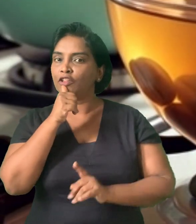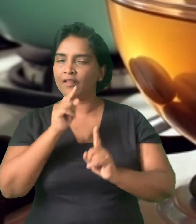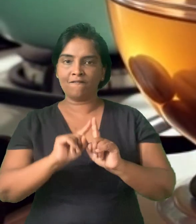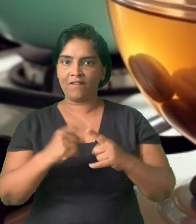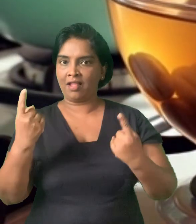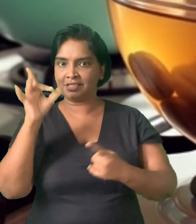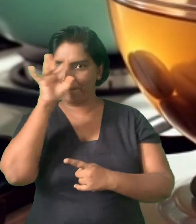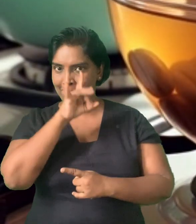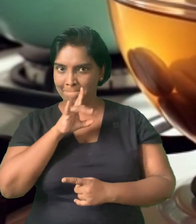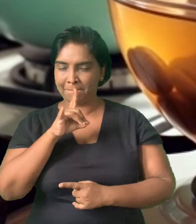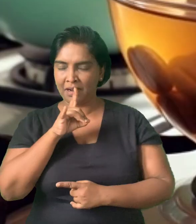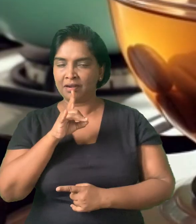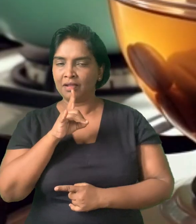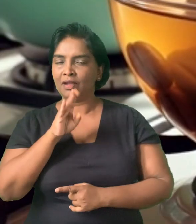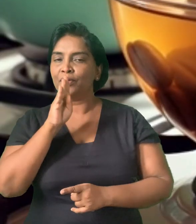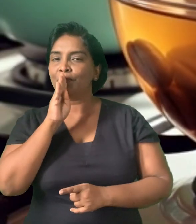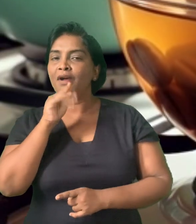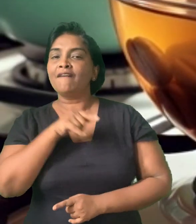වතුර